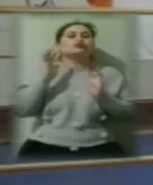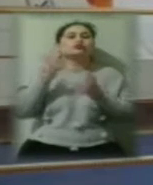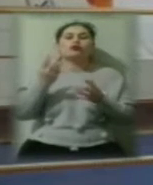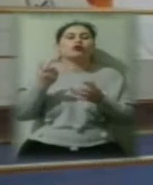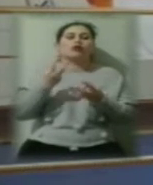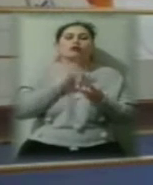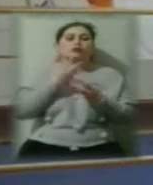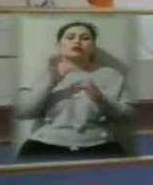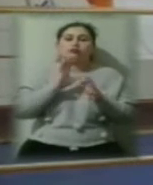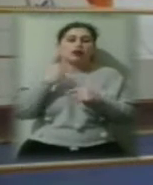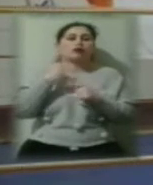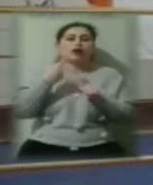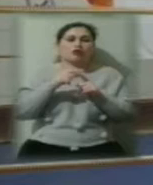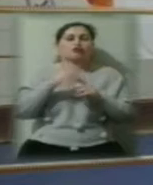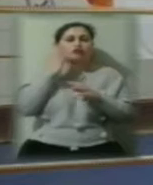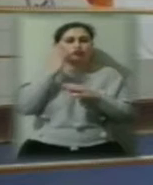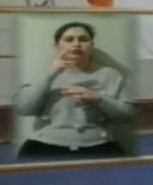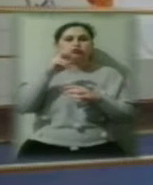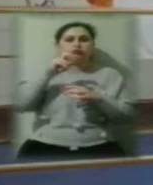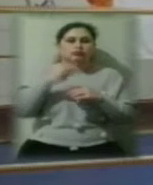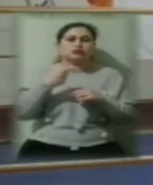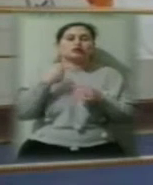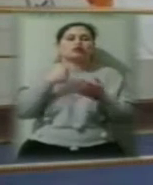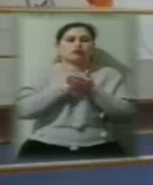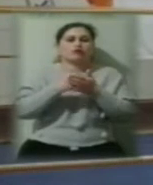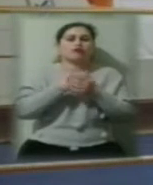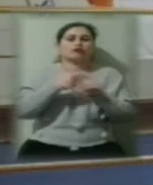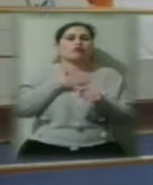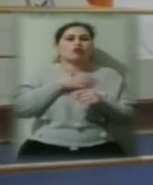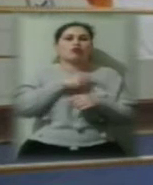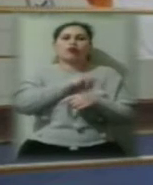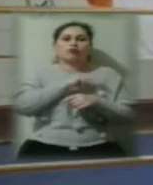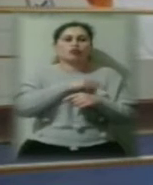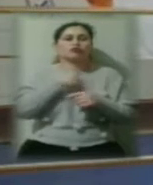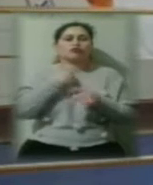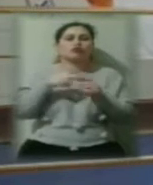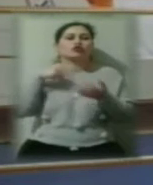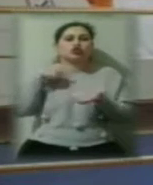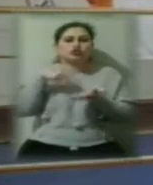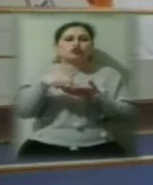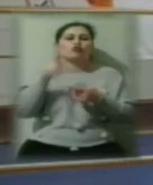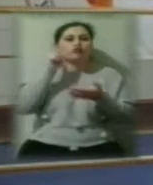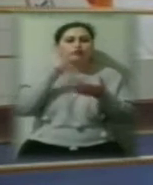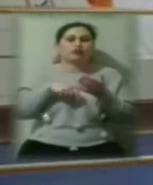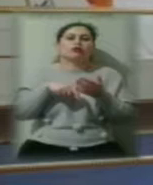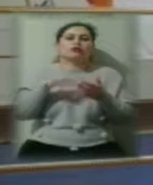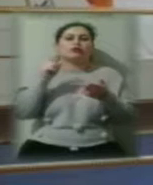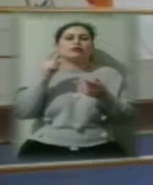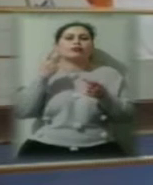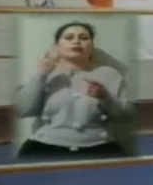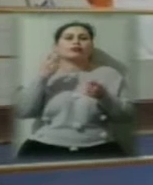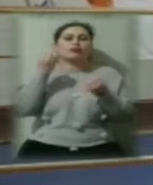такого сказати. Це, можна так сказати, була робота. Тобто я до цього йшов, і це була просто була